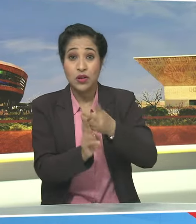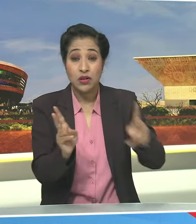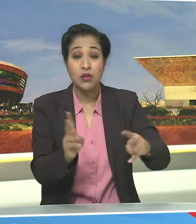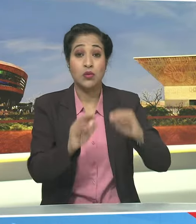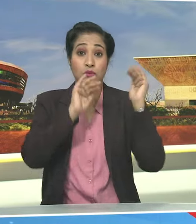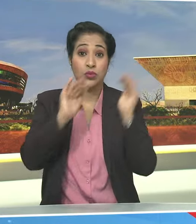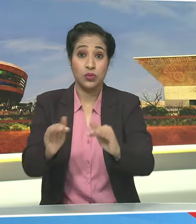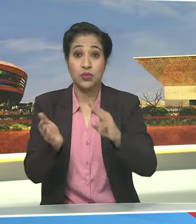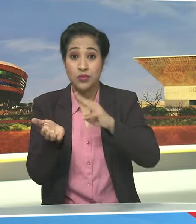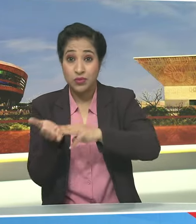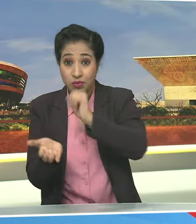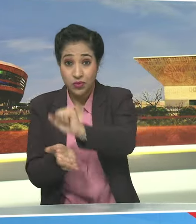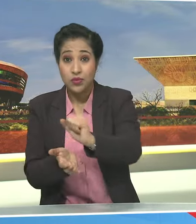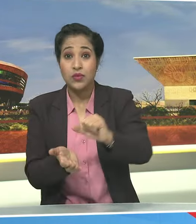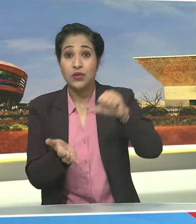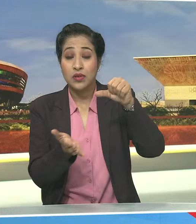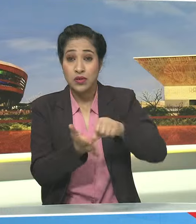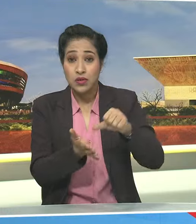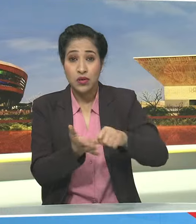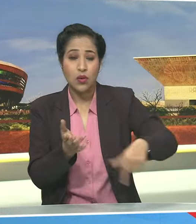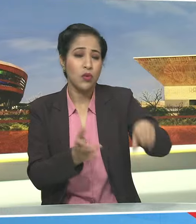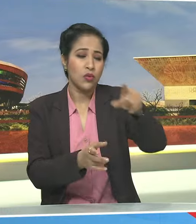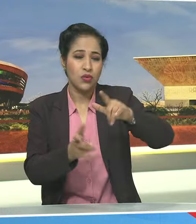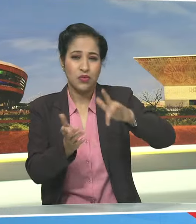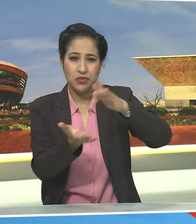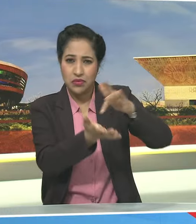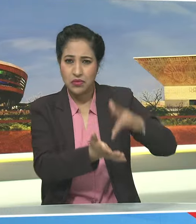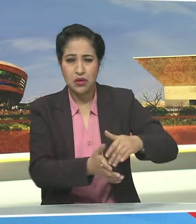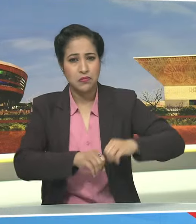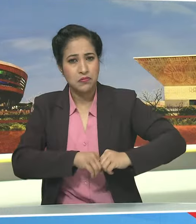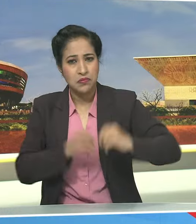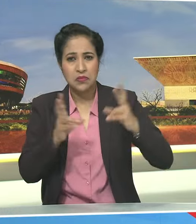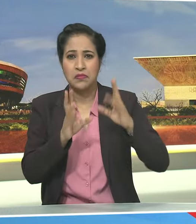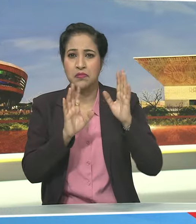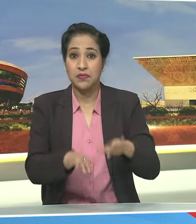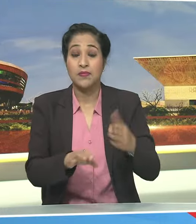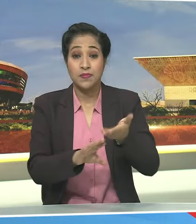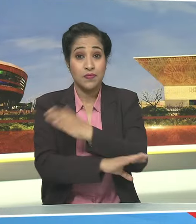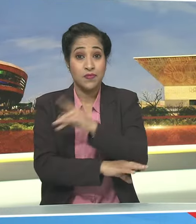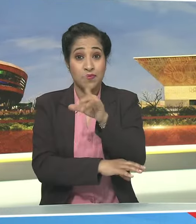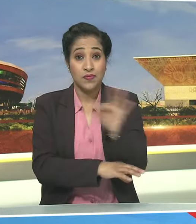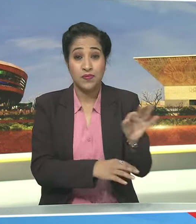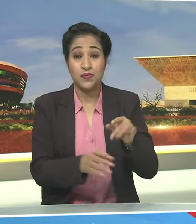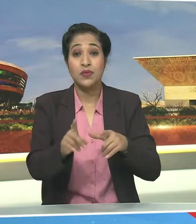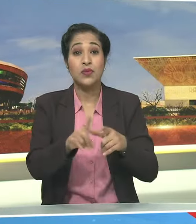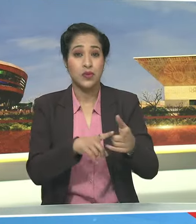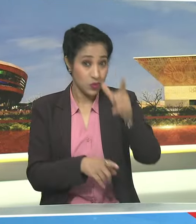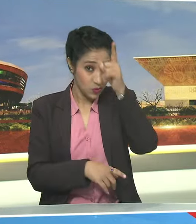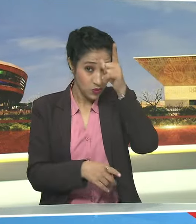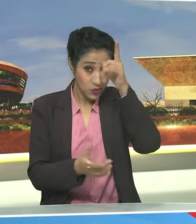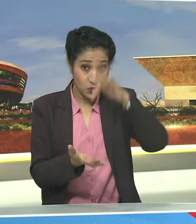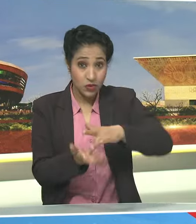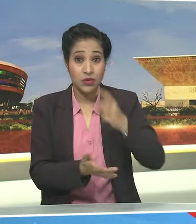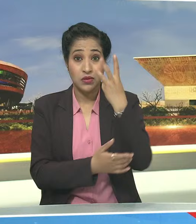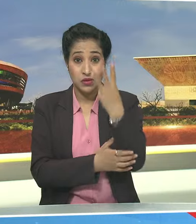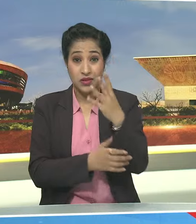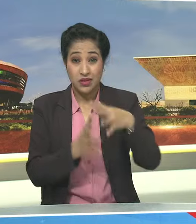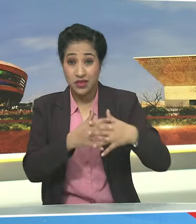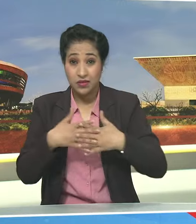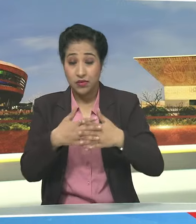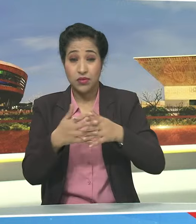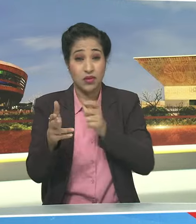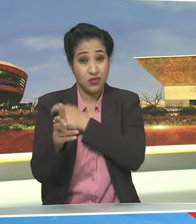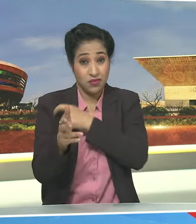ईरानी रेवोल्यूशन गार्ड को निशाना बनाया गया था इससे पहले पिछले सप्ताह जॉर्डन में तीन अमेरिकी सैनिक मारे गए